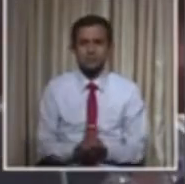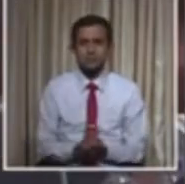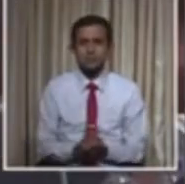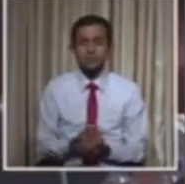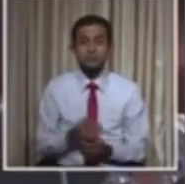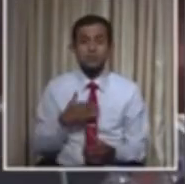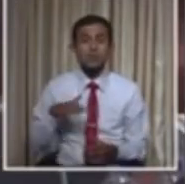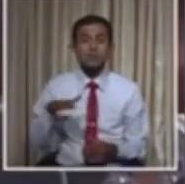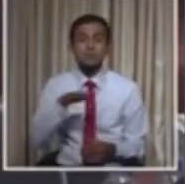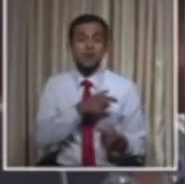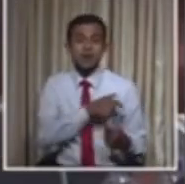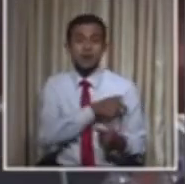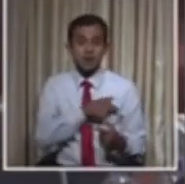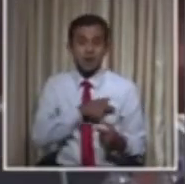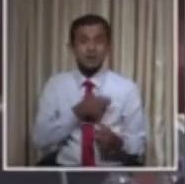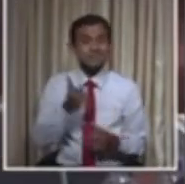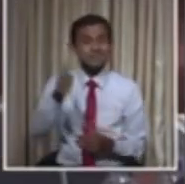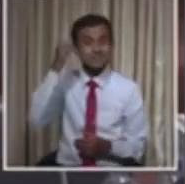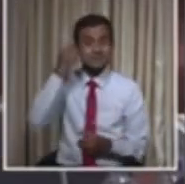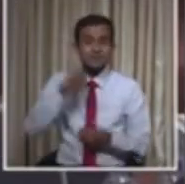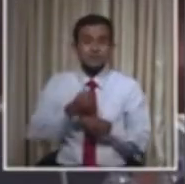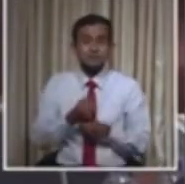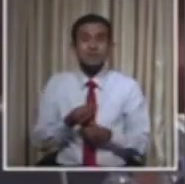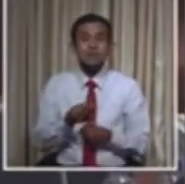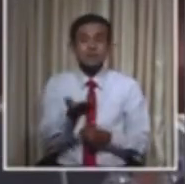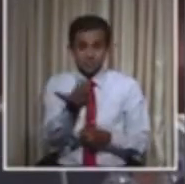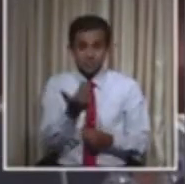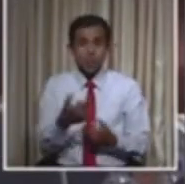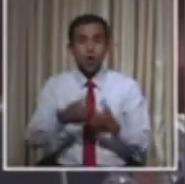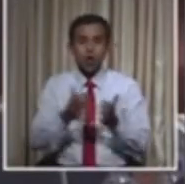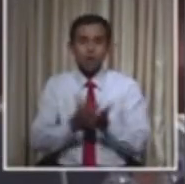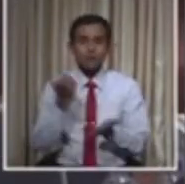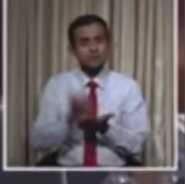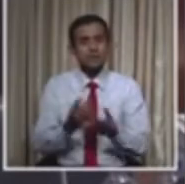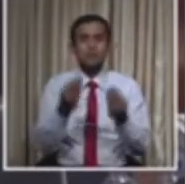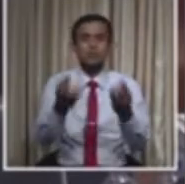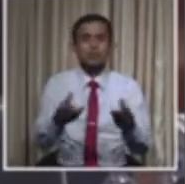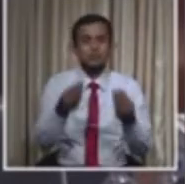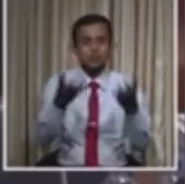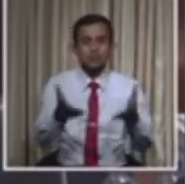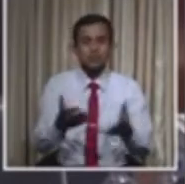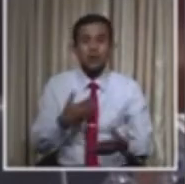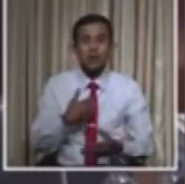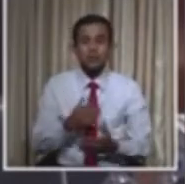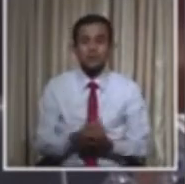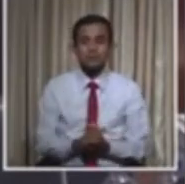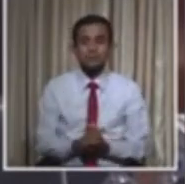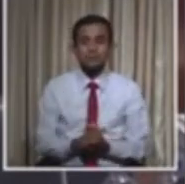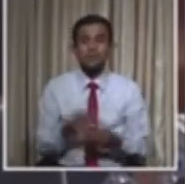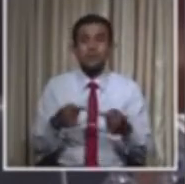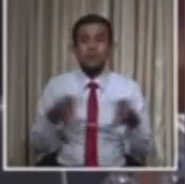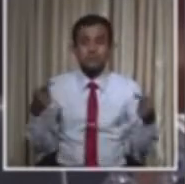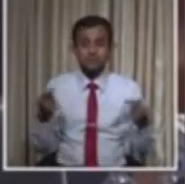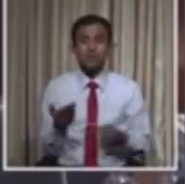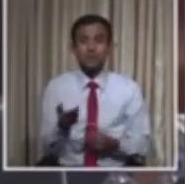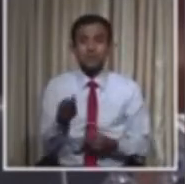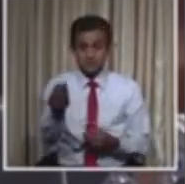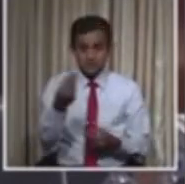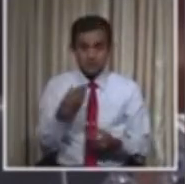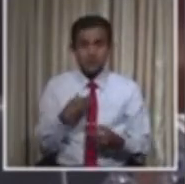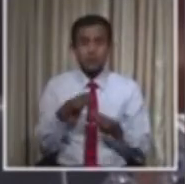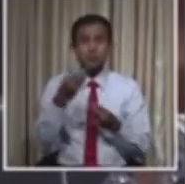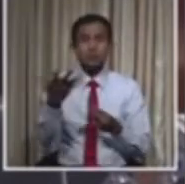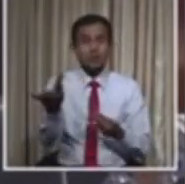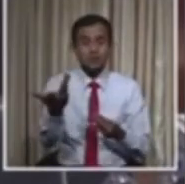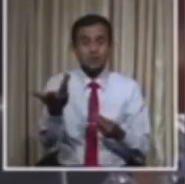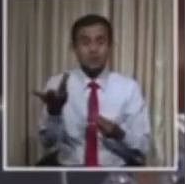සභානායක කාලේ ආණ්ඩුවෙන් ඉල්ලපු හැම ලියකියවිලක්ම දුන්නා හරි අපි විපක්ෂයෙන් ඉල්ලලා අපි දුන්නේ නැත්නම් ඒක